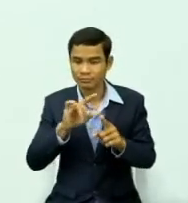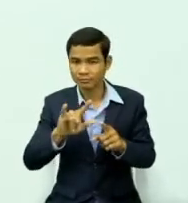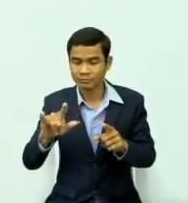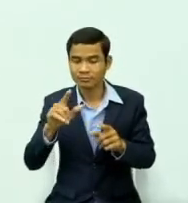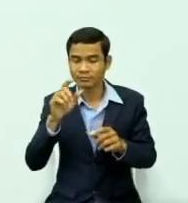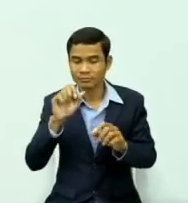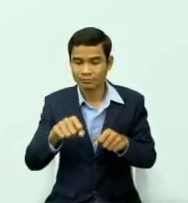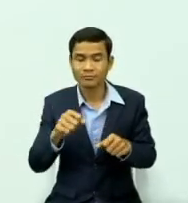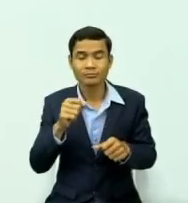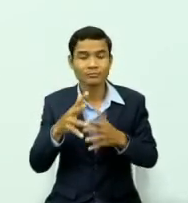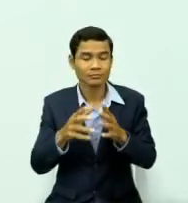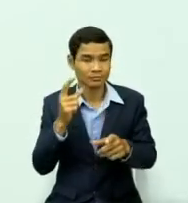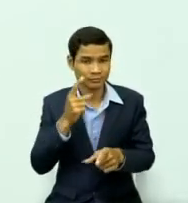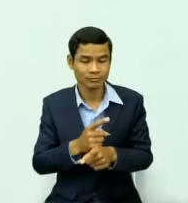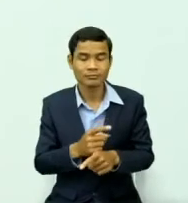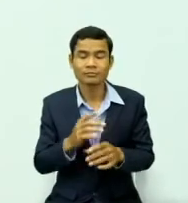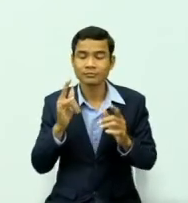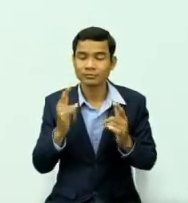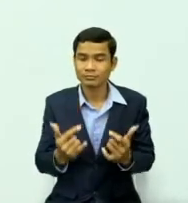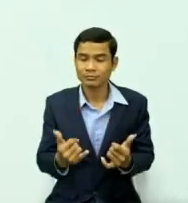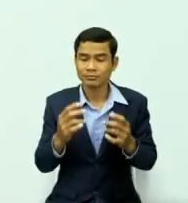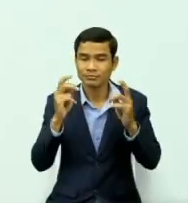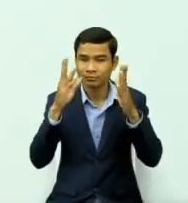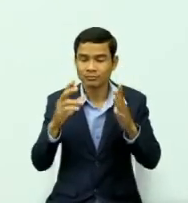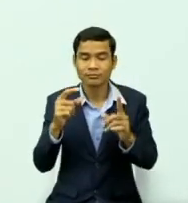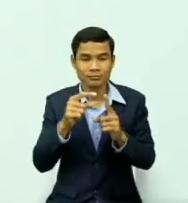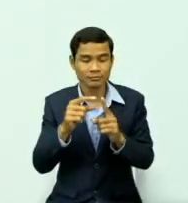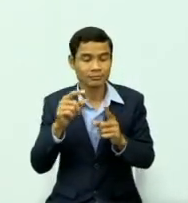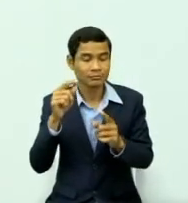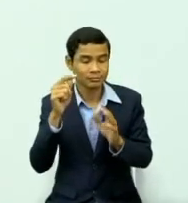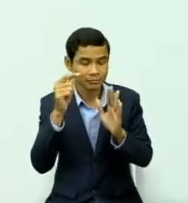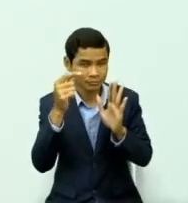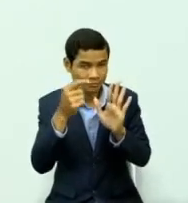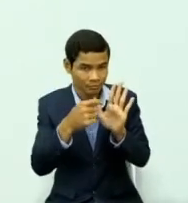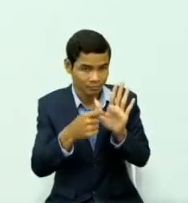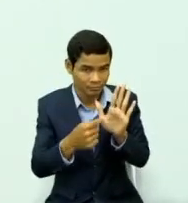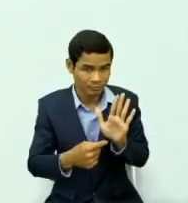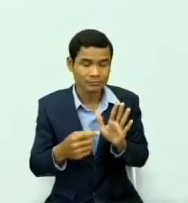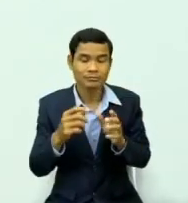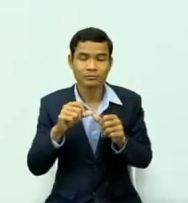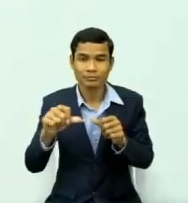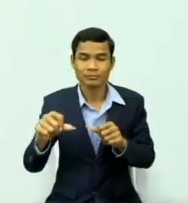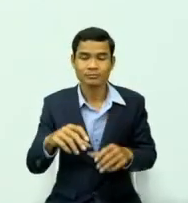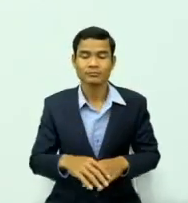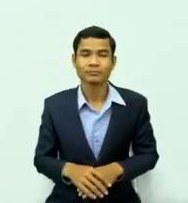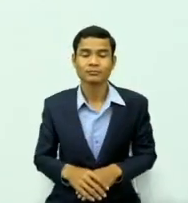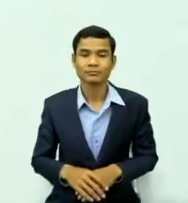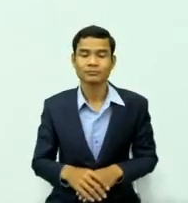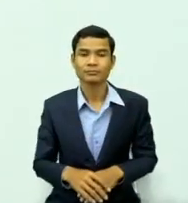ta này cứ nâng chà chừng ốp chiên bắn tọp tiết con tìm ăn bắn tọp tiết